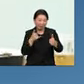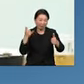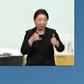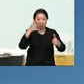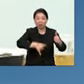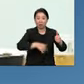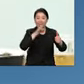않았습니다